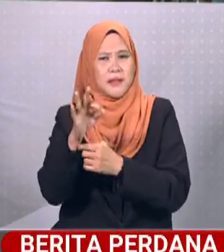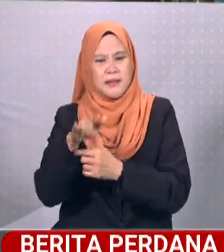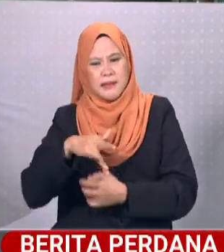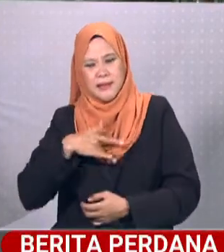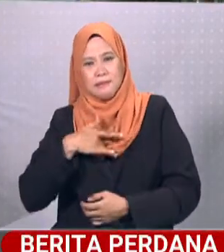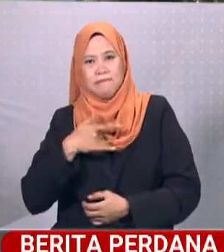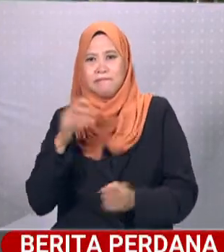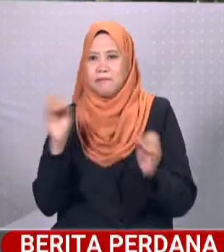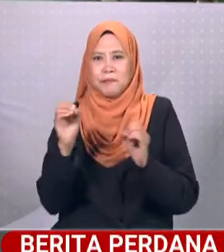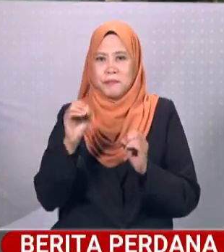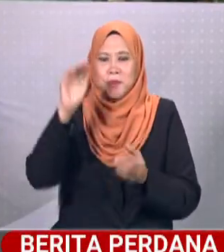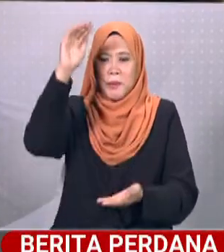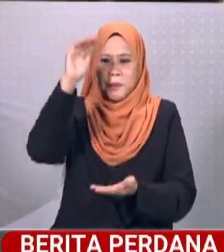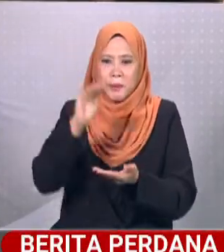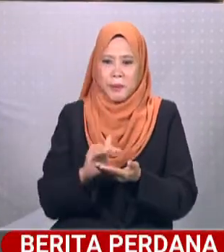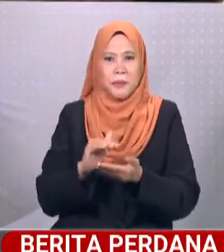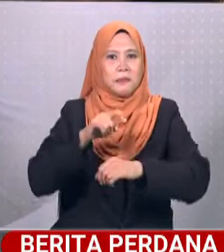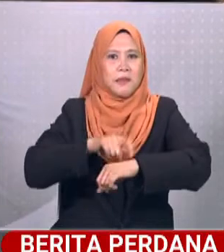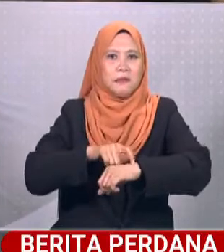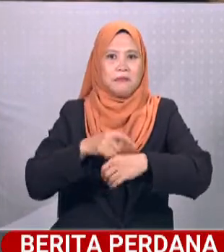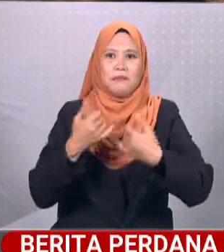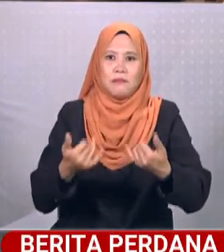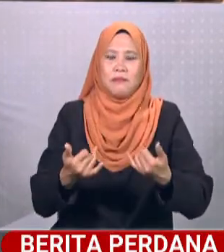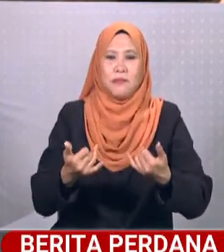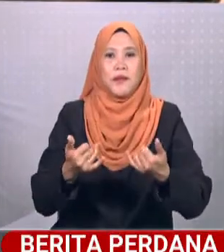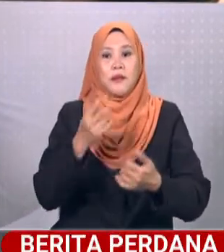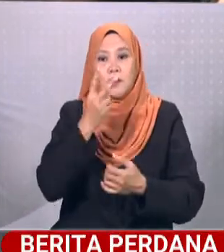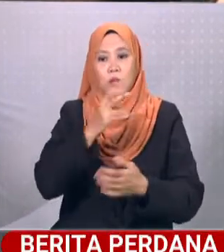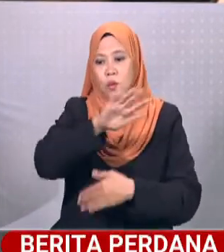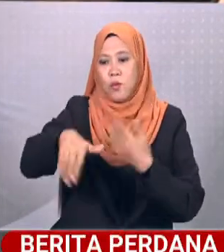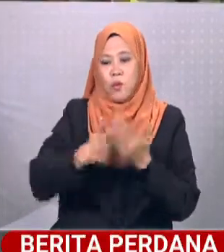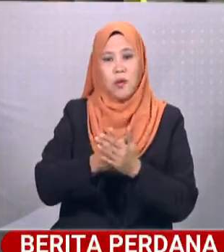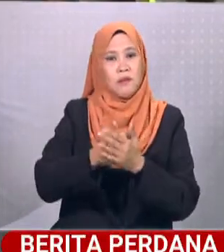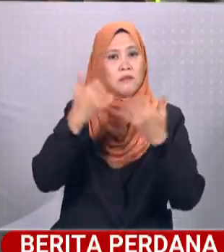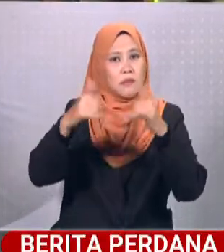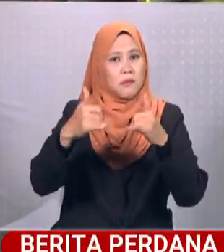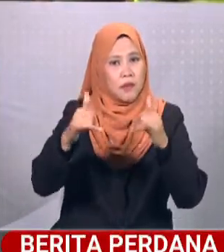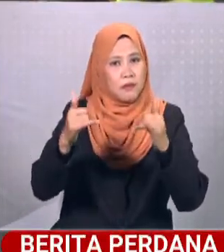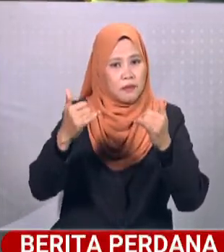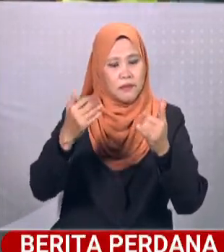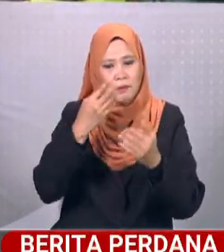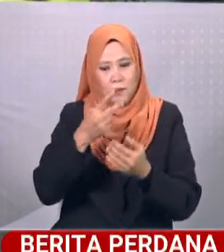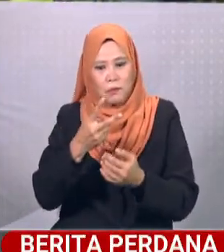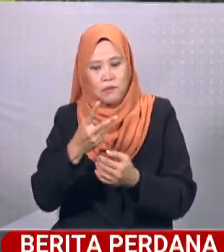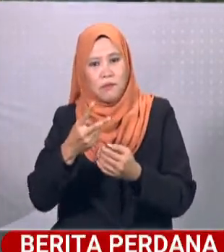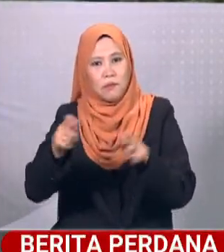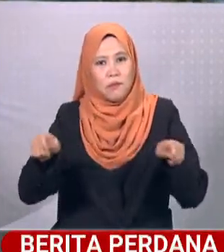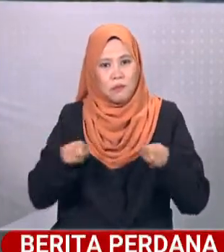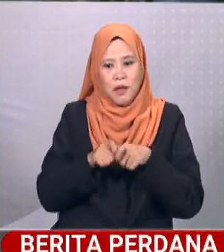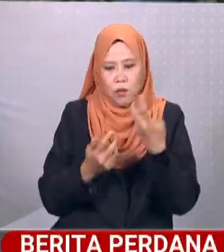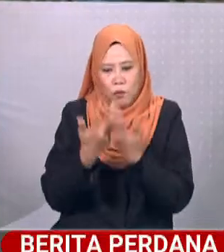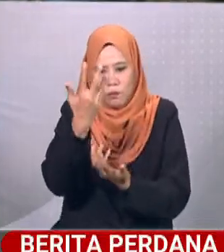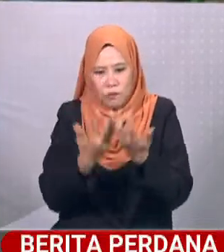menunjukkan tanda-tanda penurunan dalam masa terdekat ini. Beliau melihat kesemua kejohanan melibatkan gelanggang tanah liat dan gelanggang